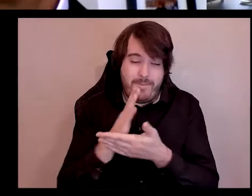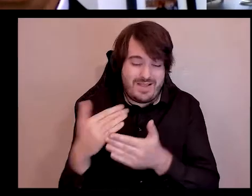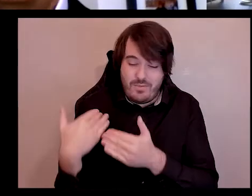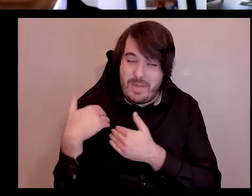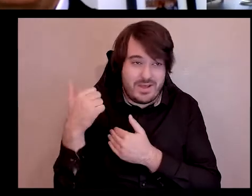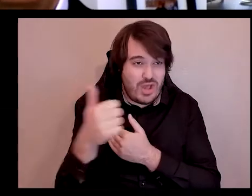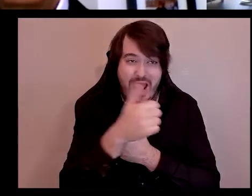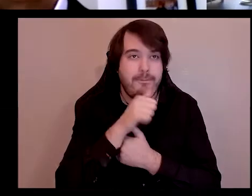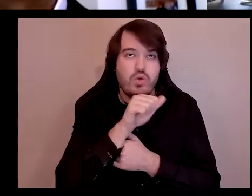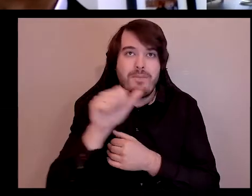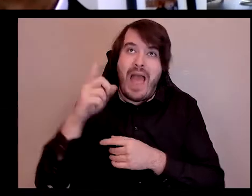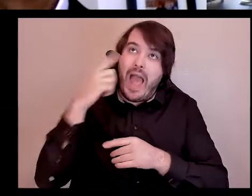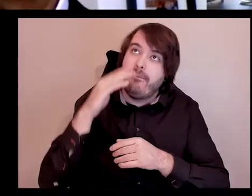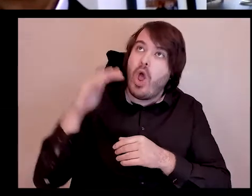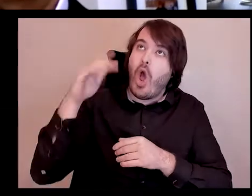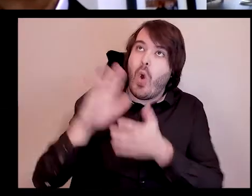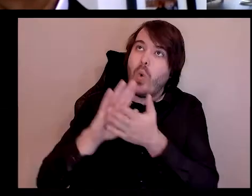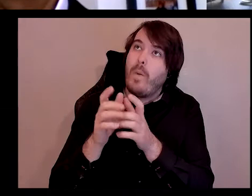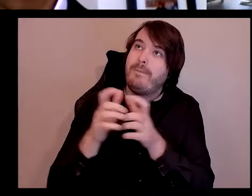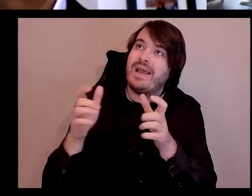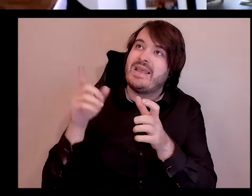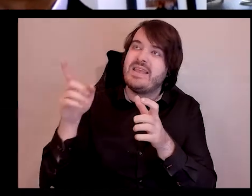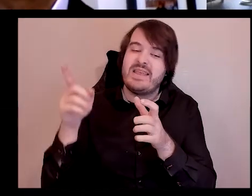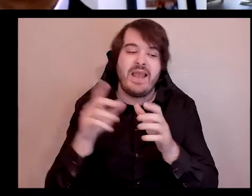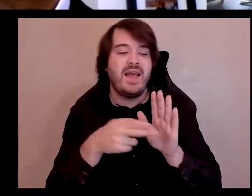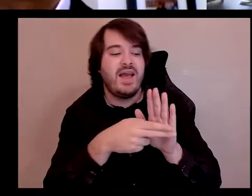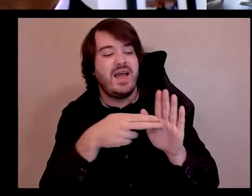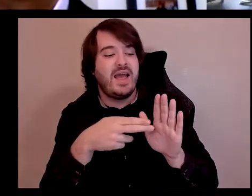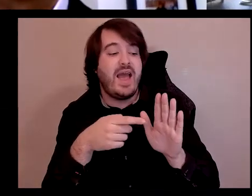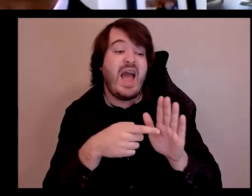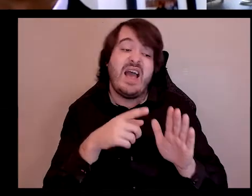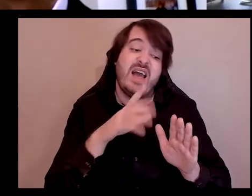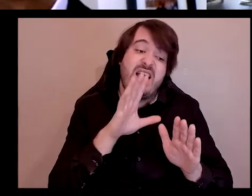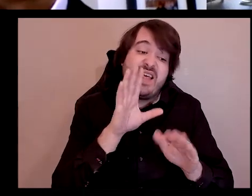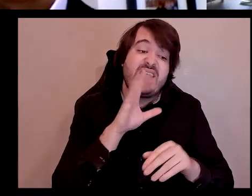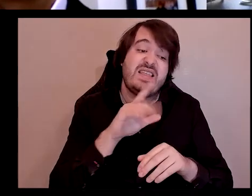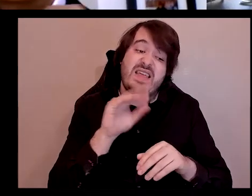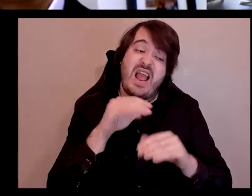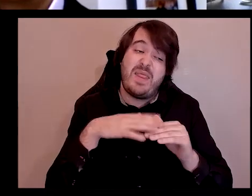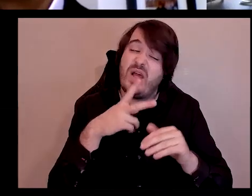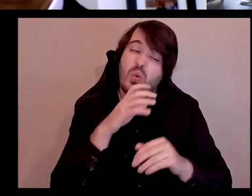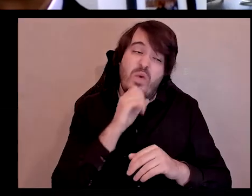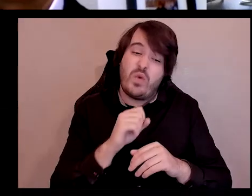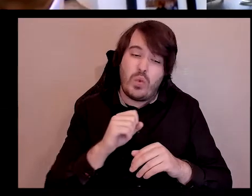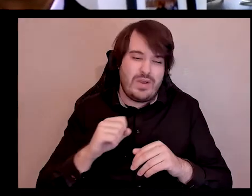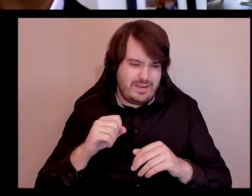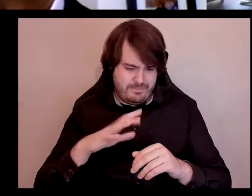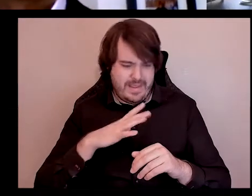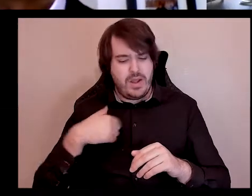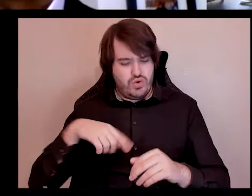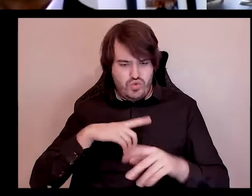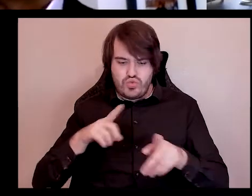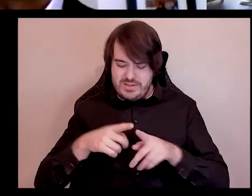blâmer. Non, pas du tout. Mais, vous savez, on porte tous une part de responsabilité là-dedans. Il n'y a pas seulement l'employeur, l'entreprise